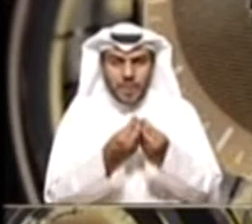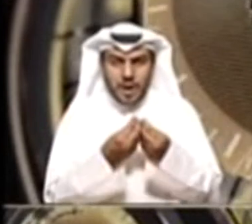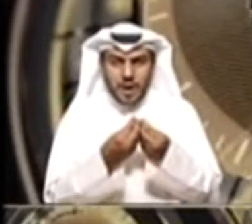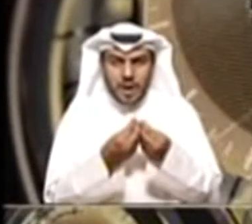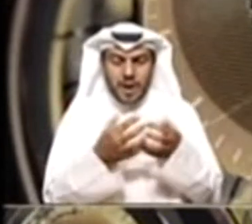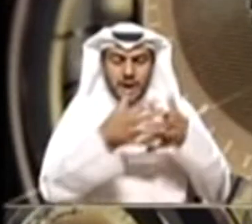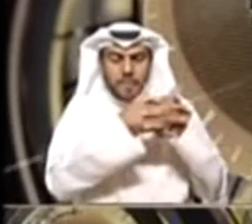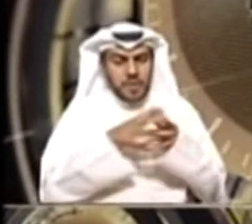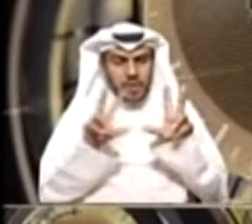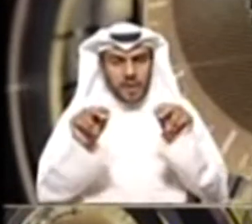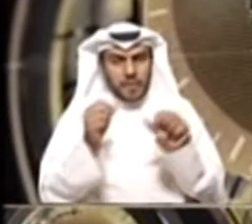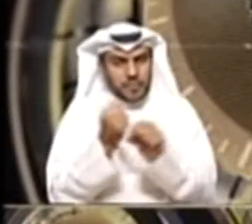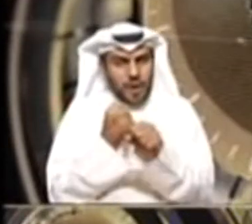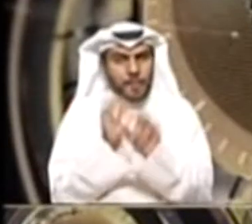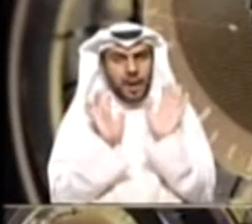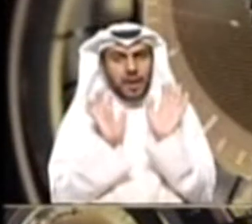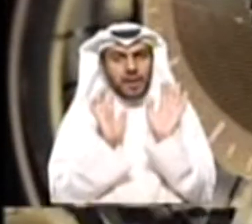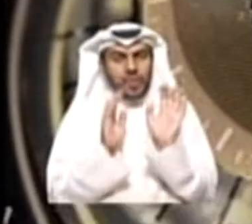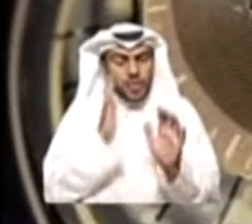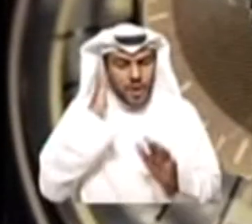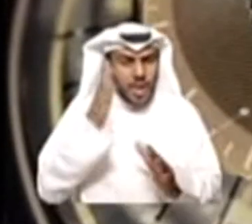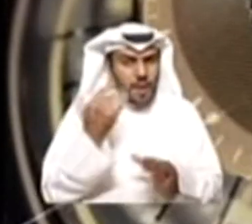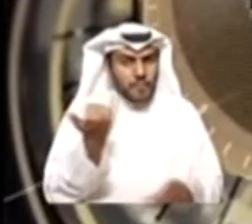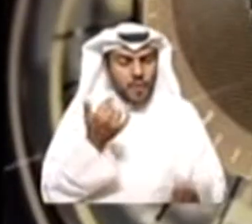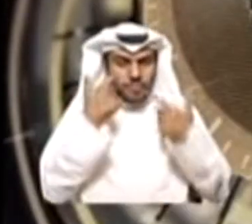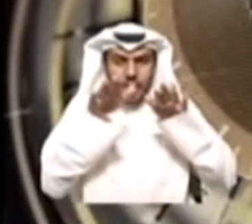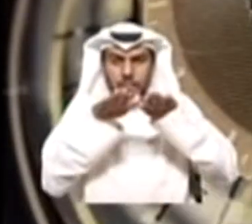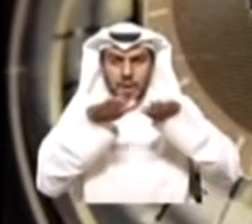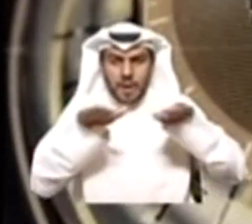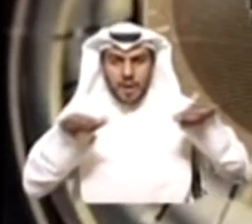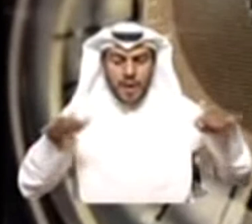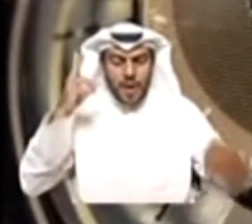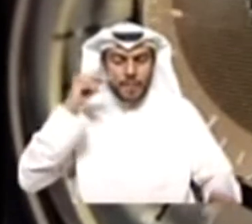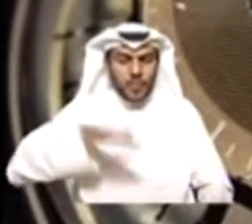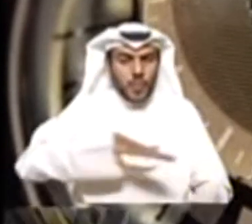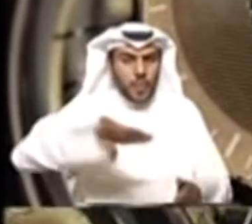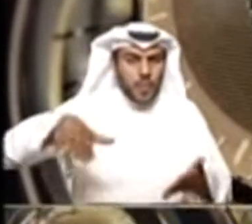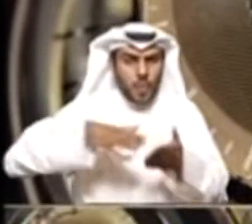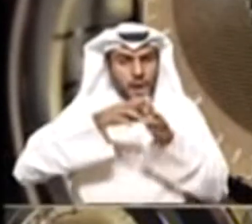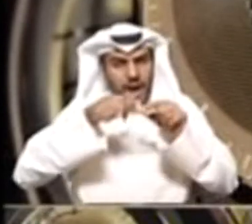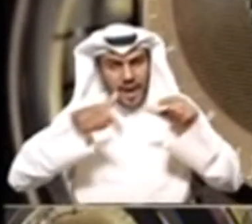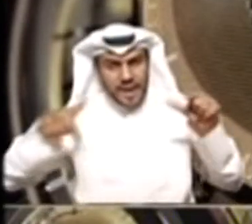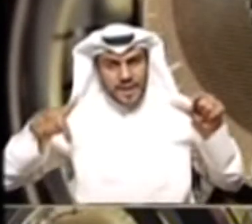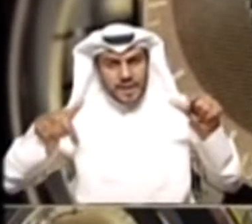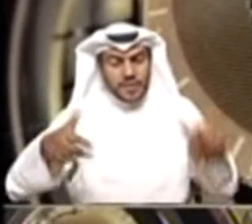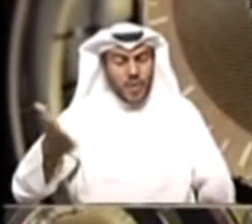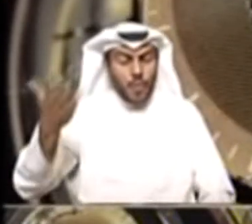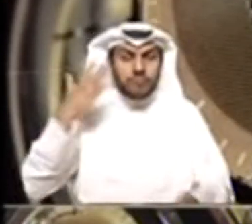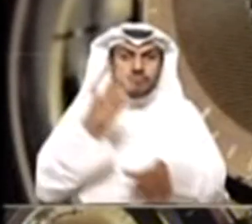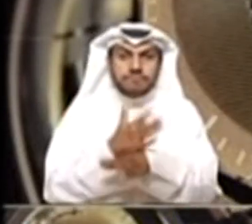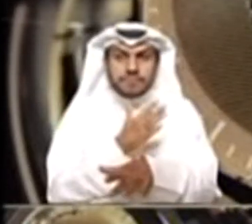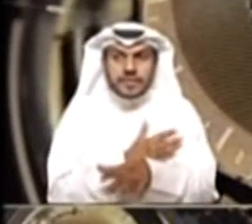الولايات المتحدة ونسعى جميعا لتحقيق الأمن والاستقرار في المنطقة التي عانت طويلا